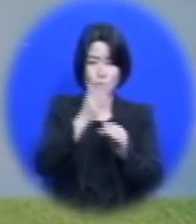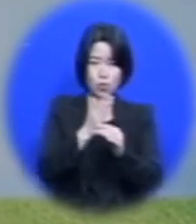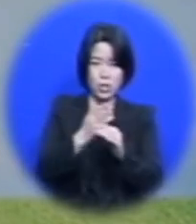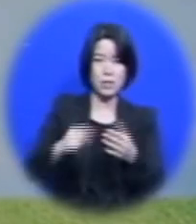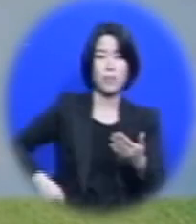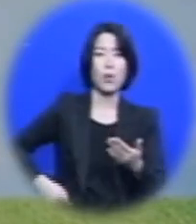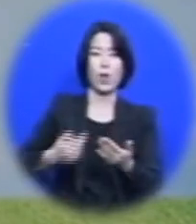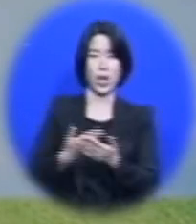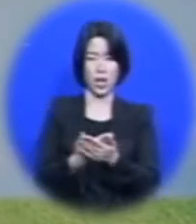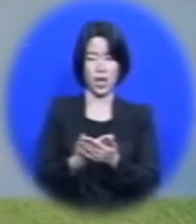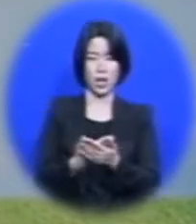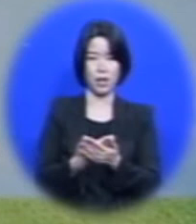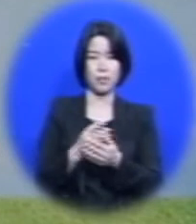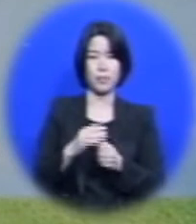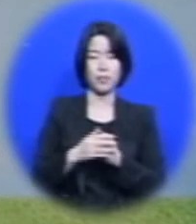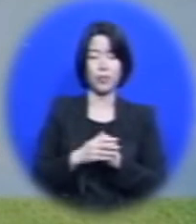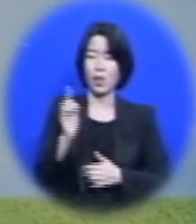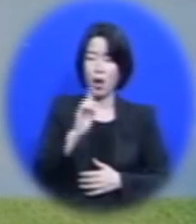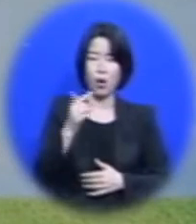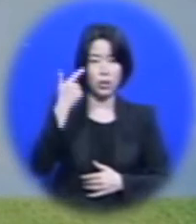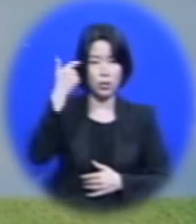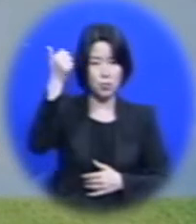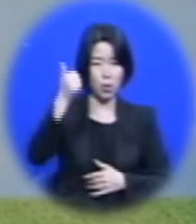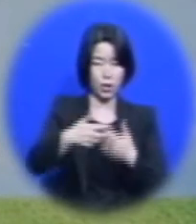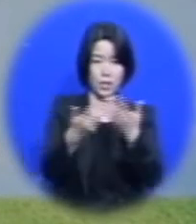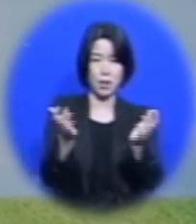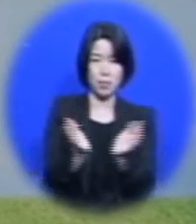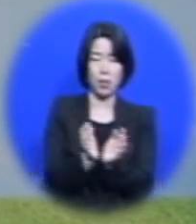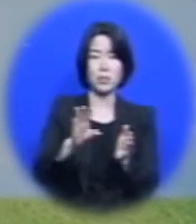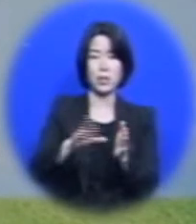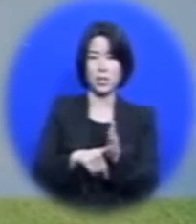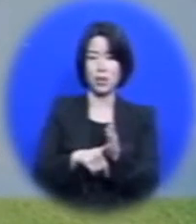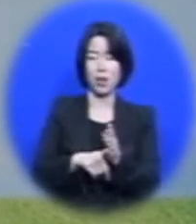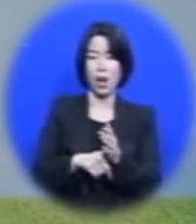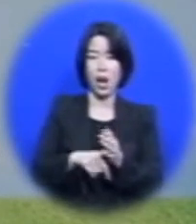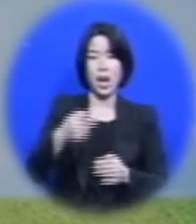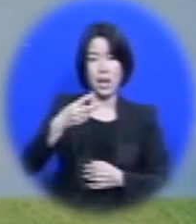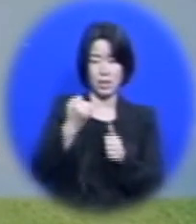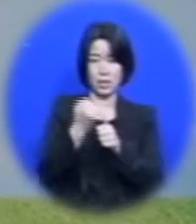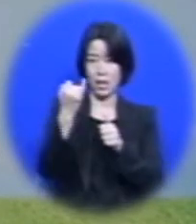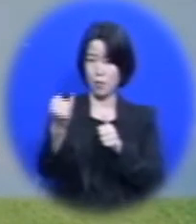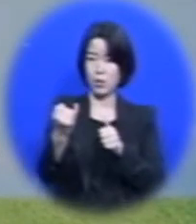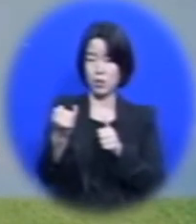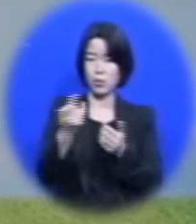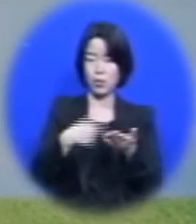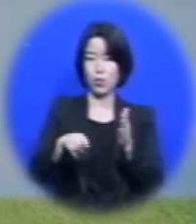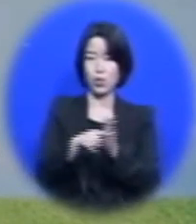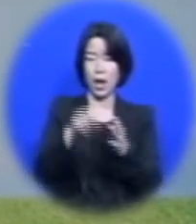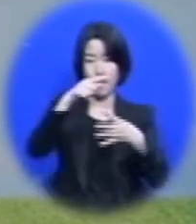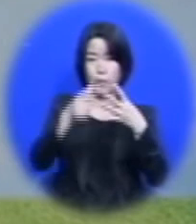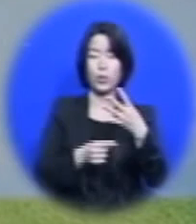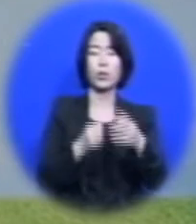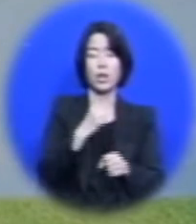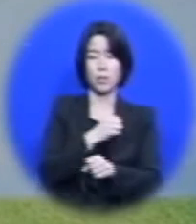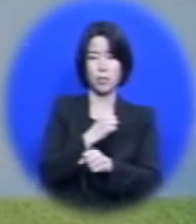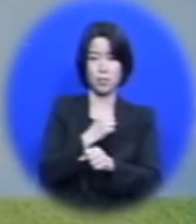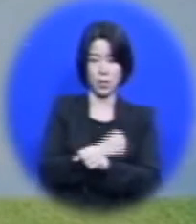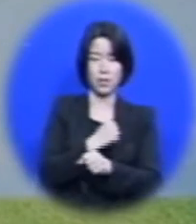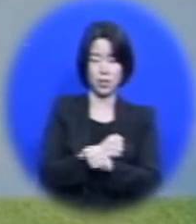회개입니다. 어느 목회자 모임에서 사모님들을 위한 프로그램을 준비를 했습니다.